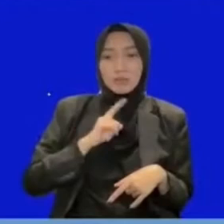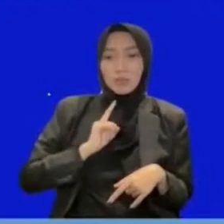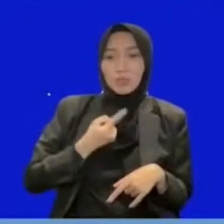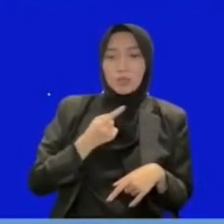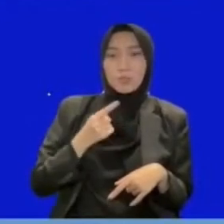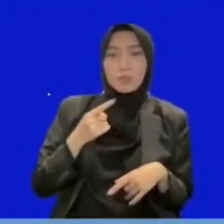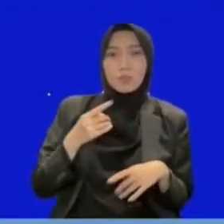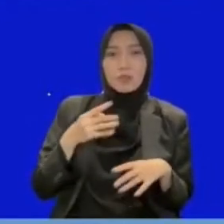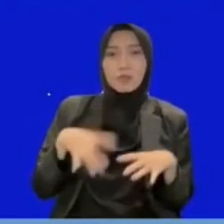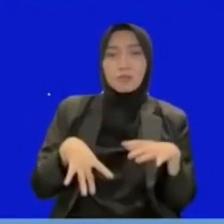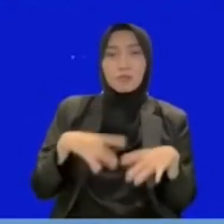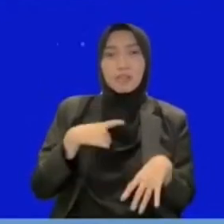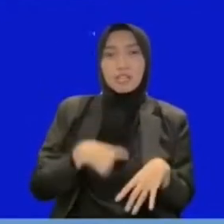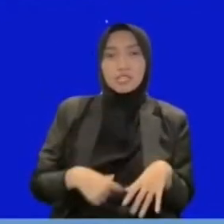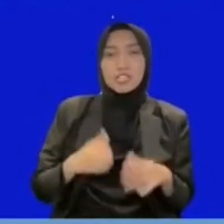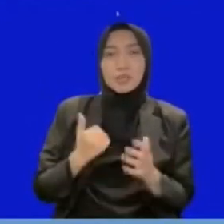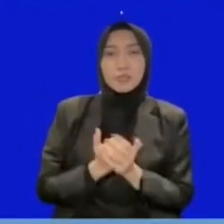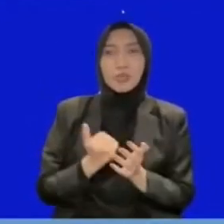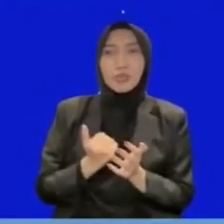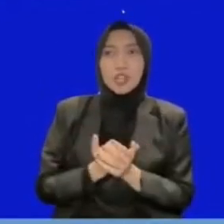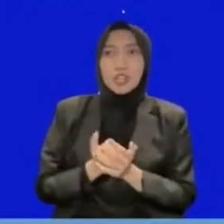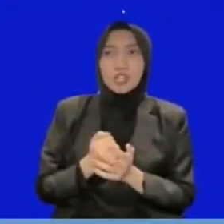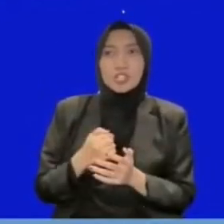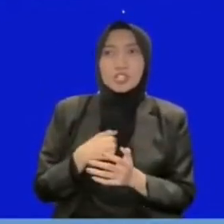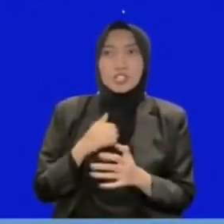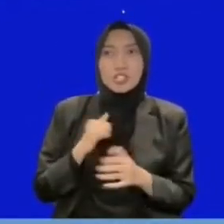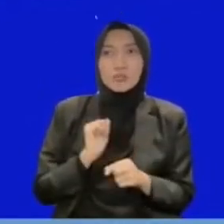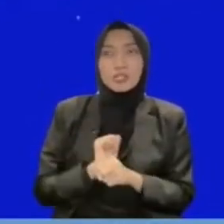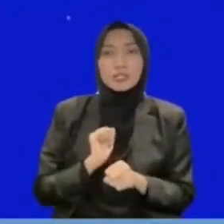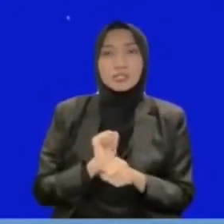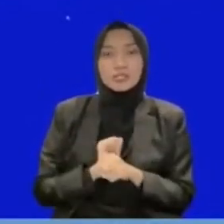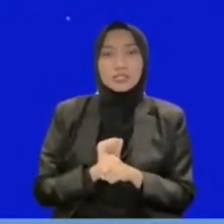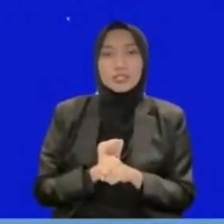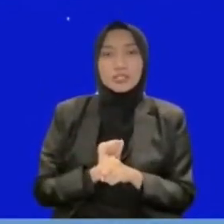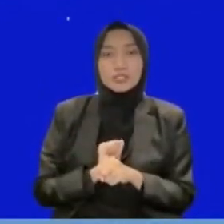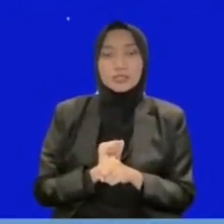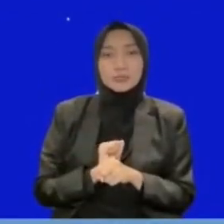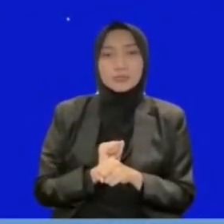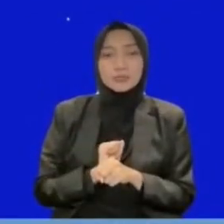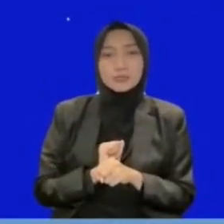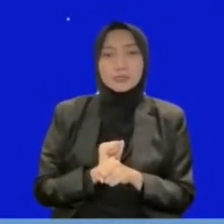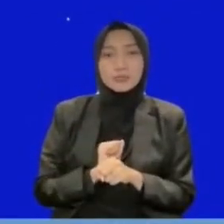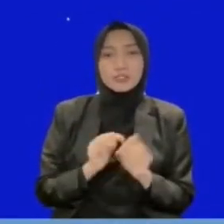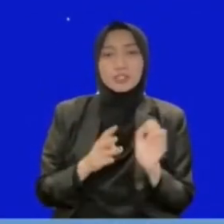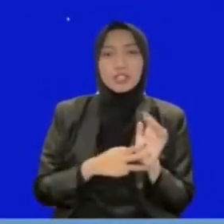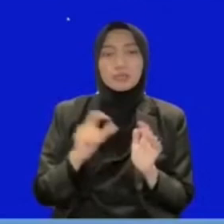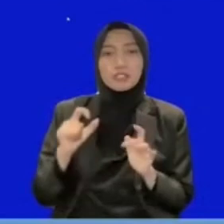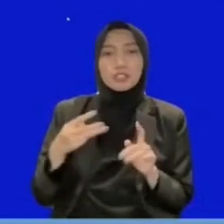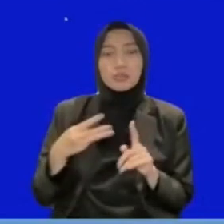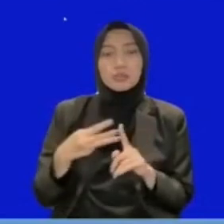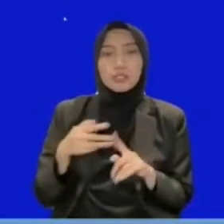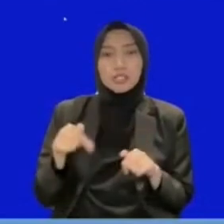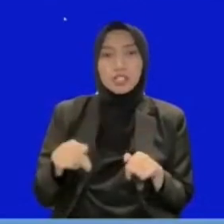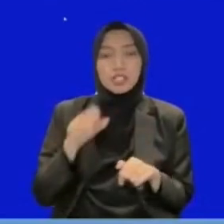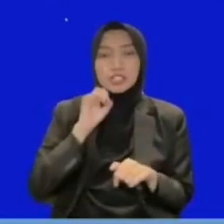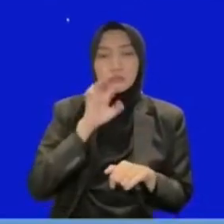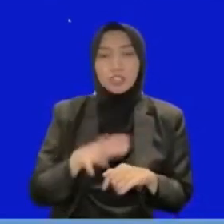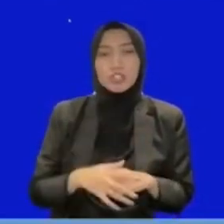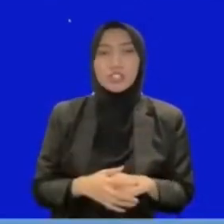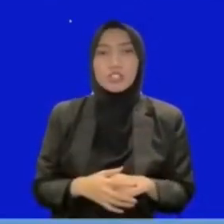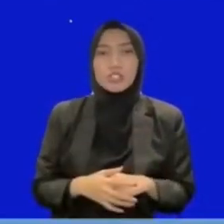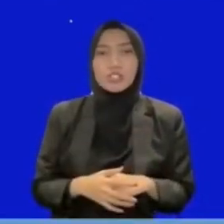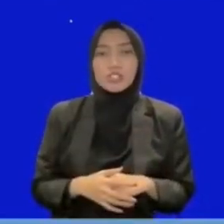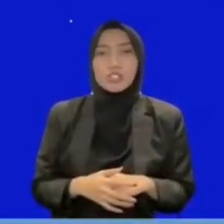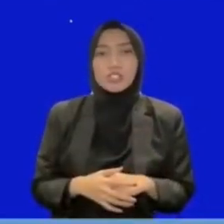manager kebetulan saja. Saya bekerja di MCB ya sekarang, yaitu di